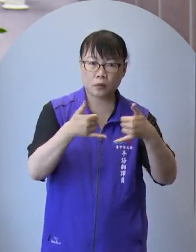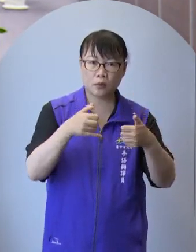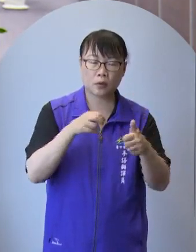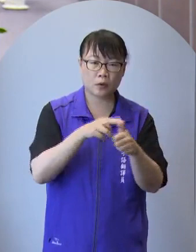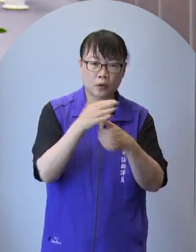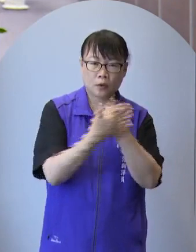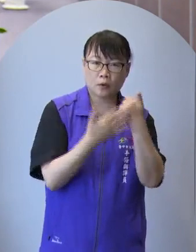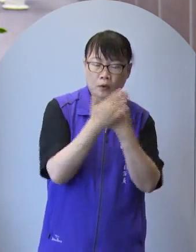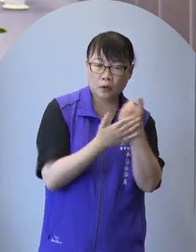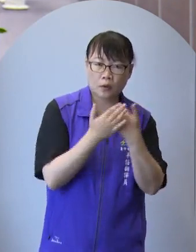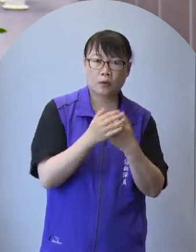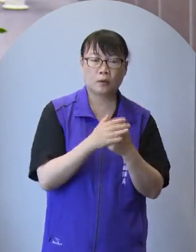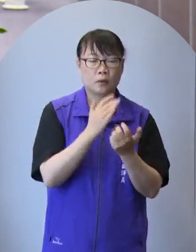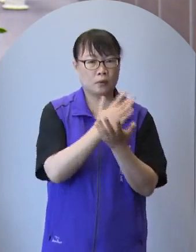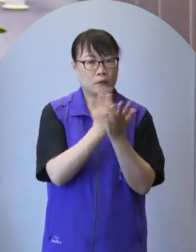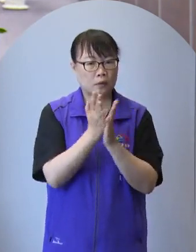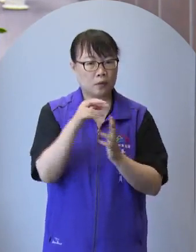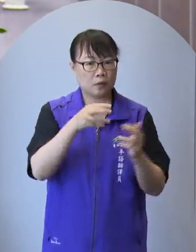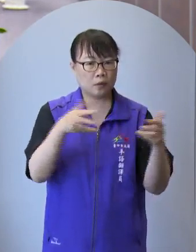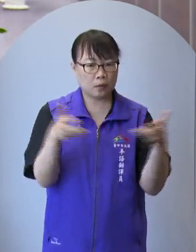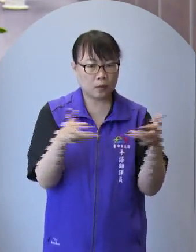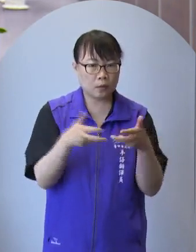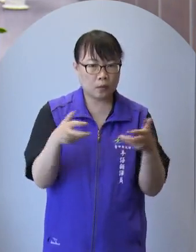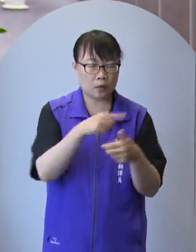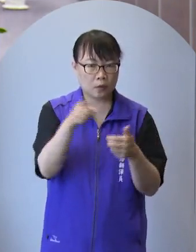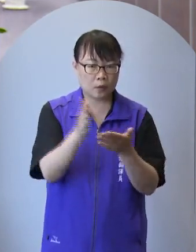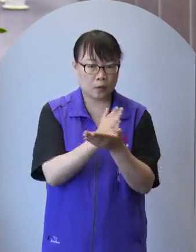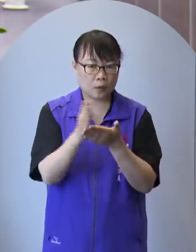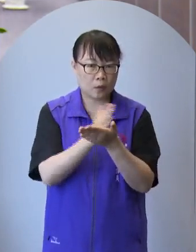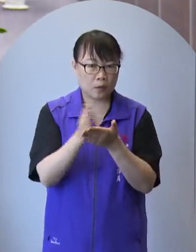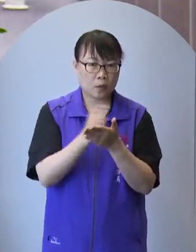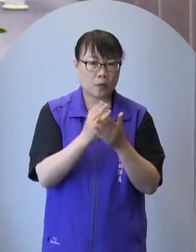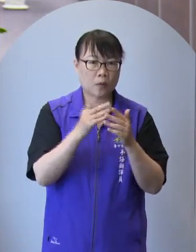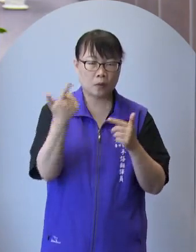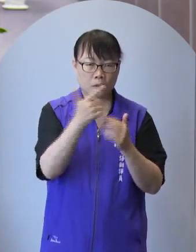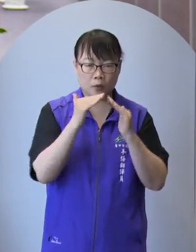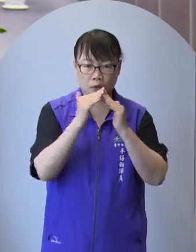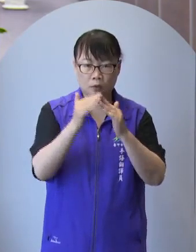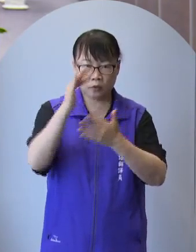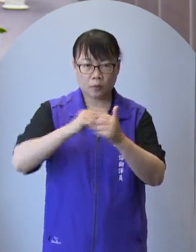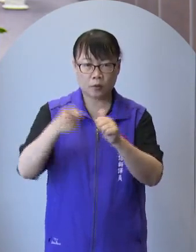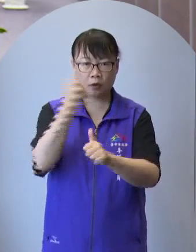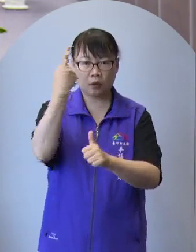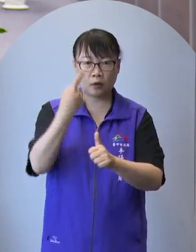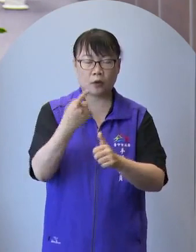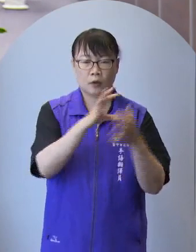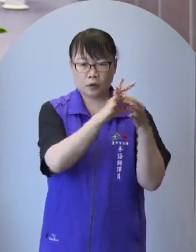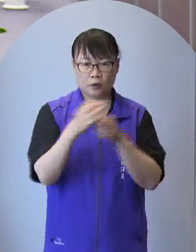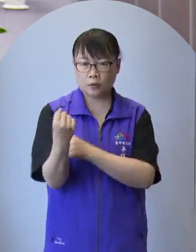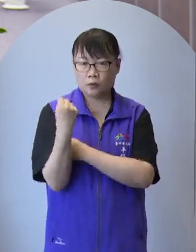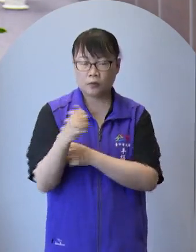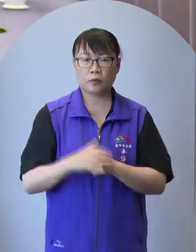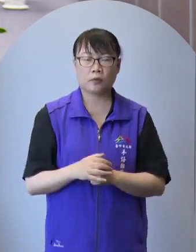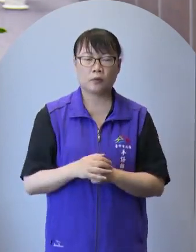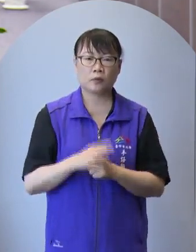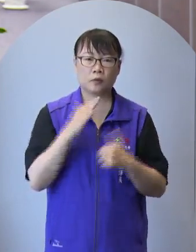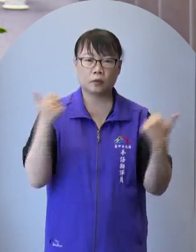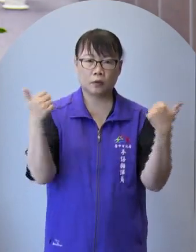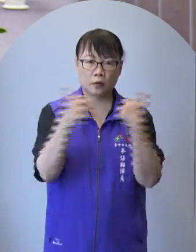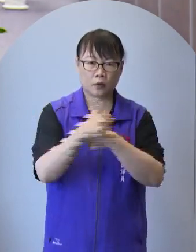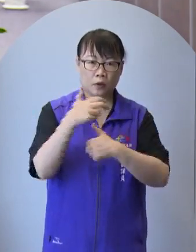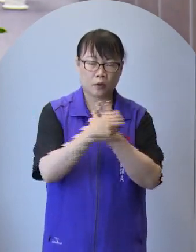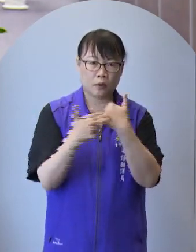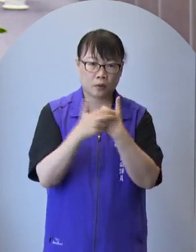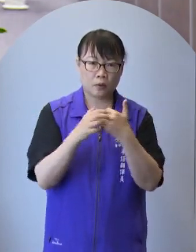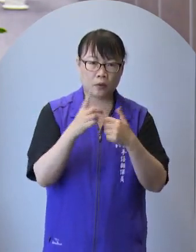啊，跟这个是这个建设上的评比第一名，六度第一名哈，继续努力，谢谢。 案号电位01，提